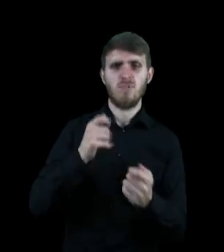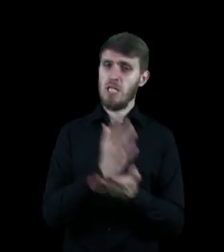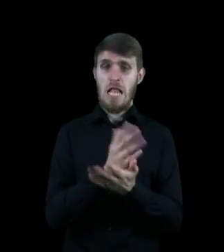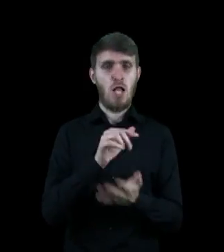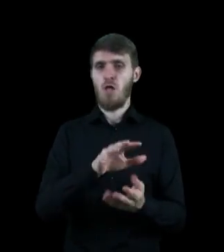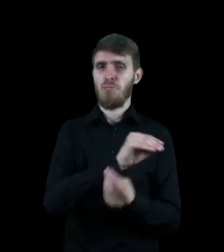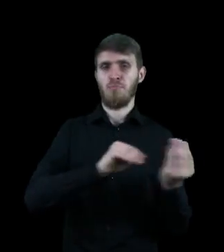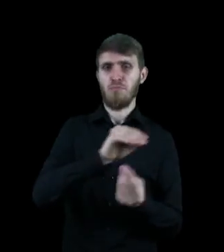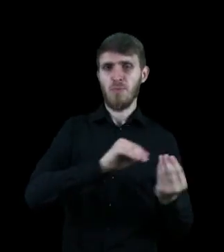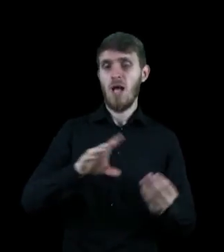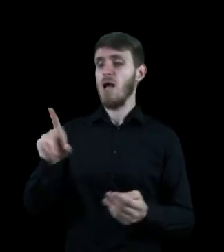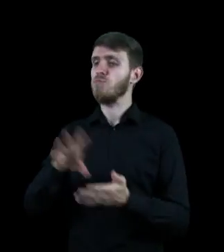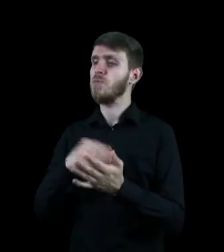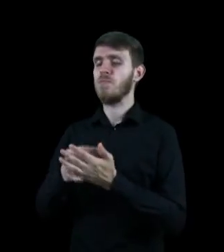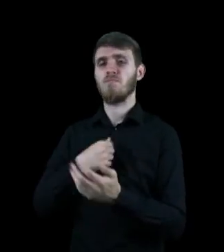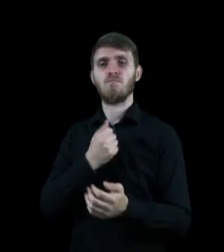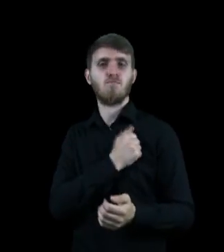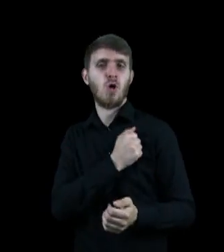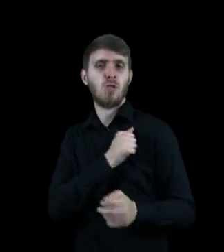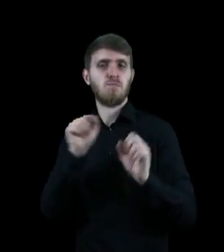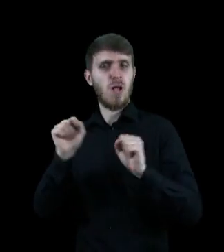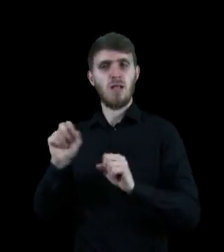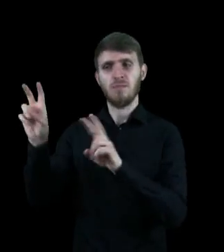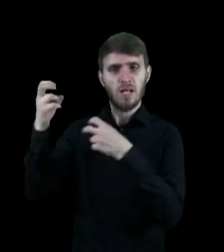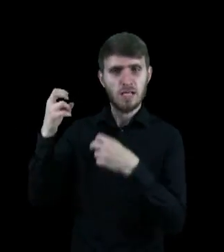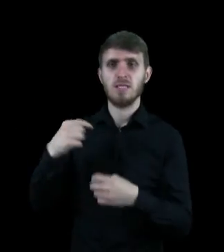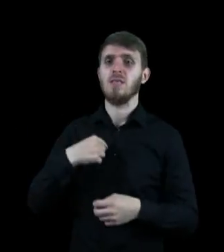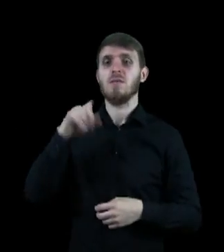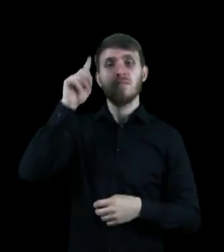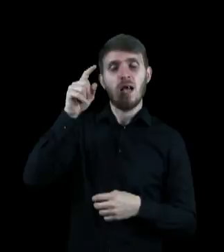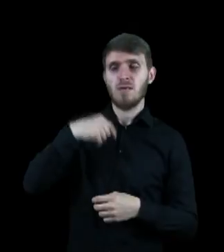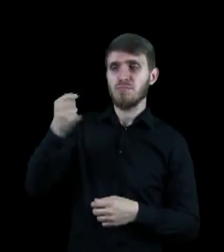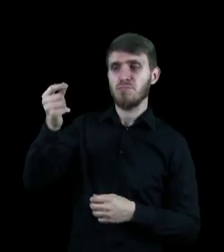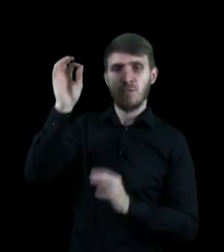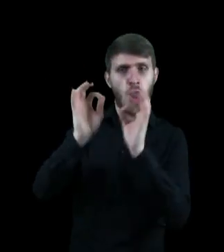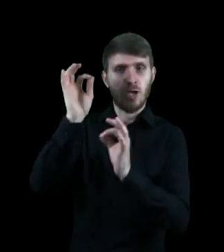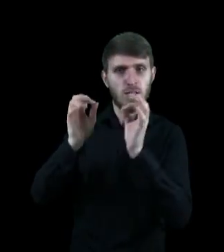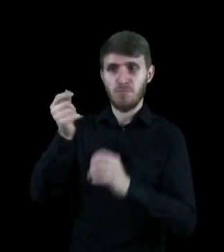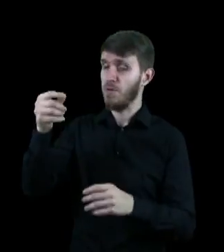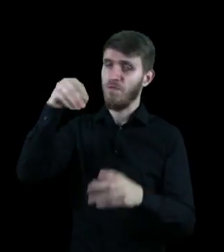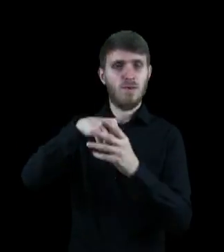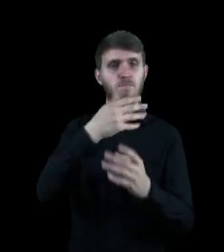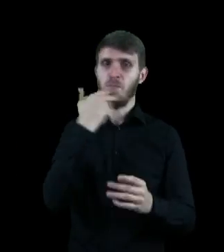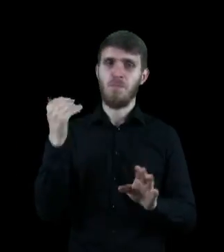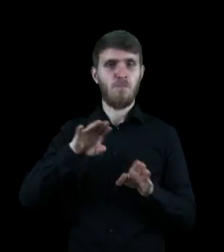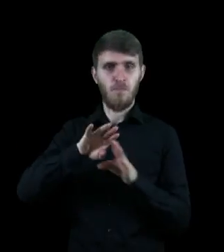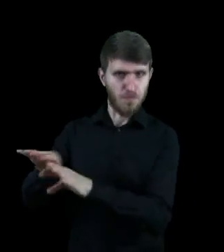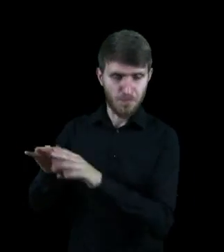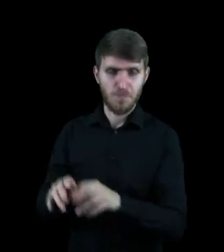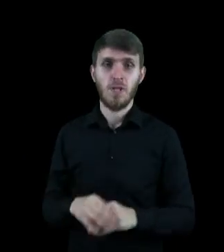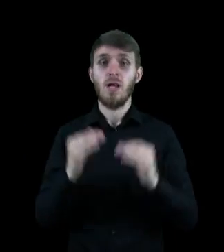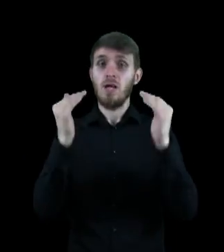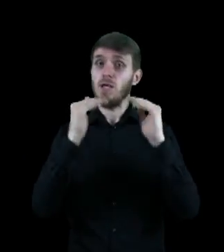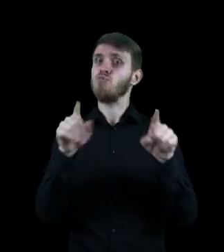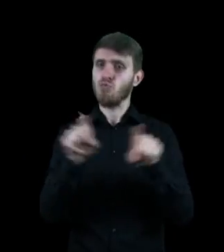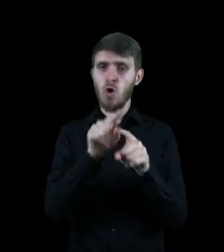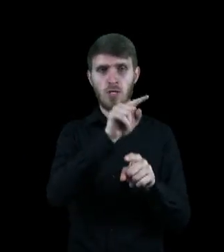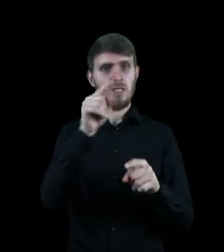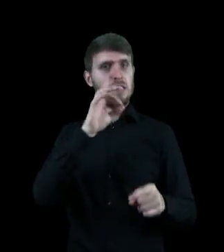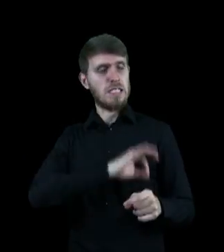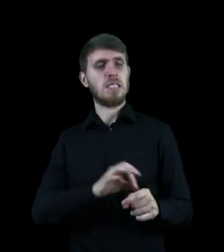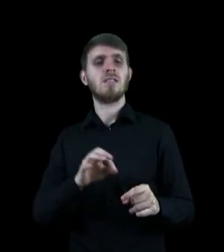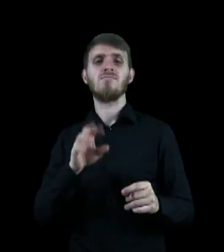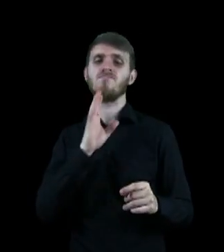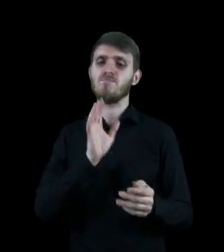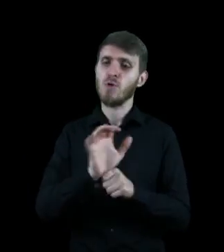biznesowej i nie uwzględnia takich elementów jak przychody czy koszty finansowe, na przykład odsetki od kredytu. Do tej pory